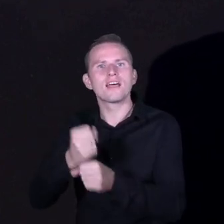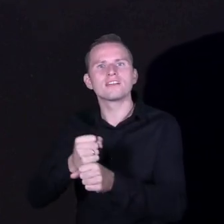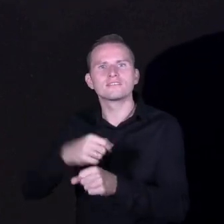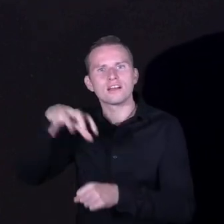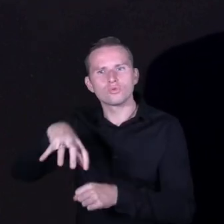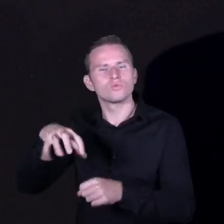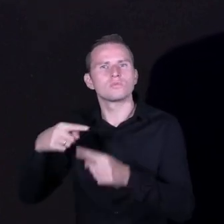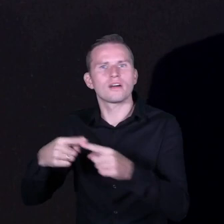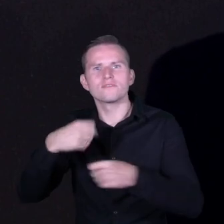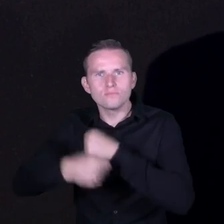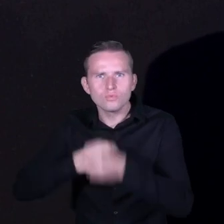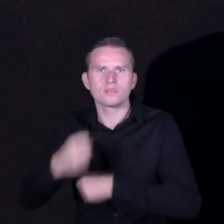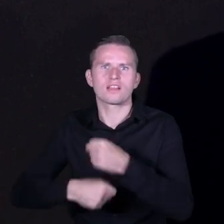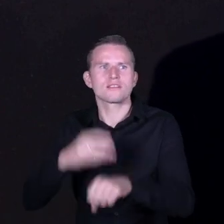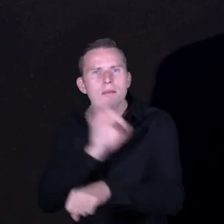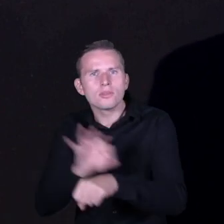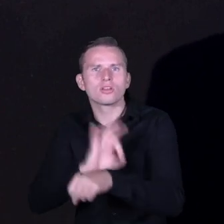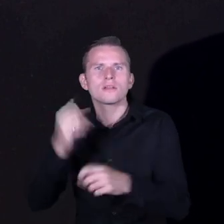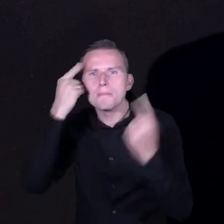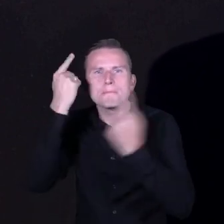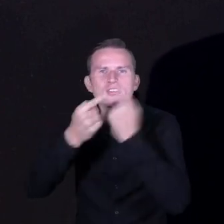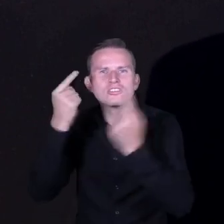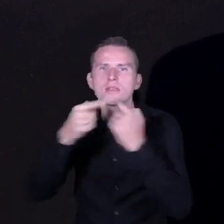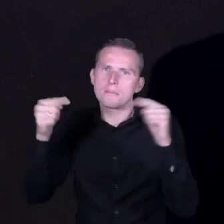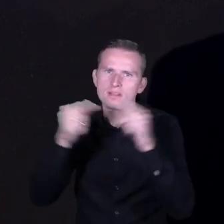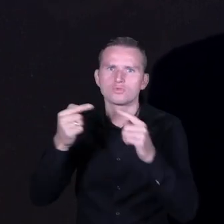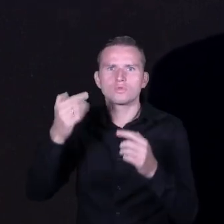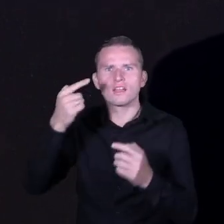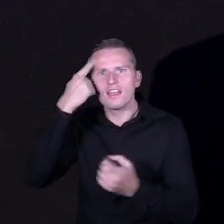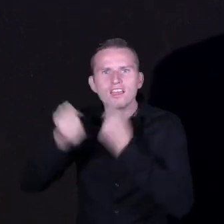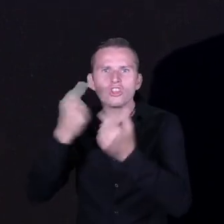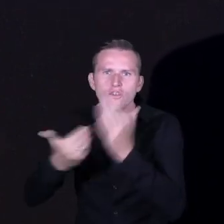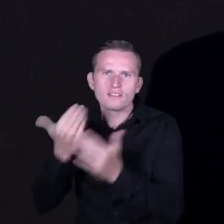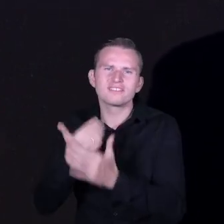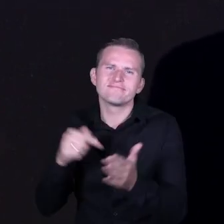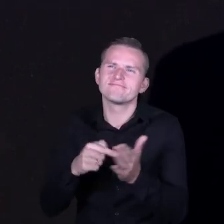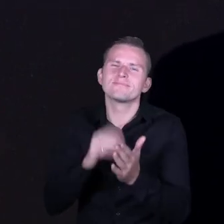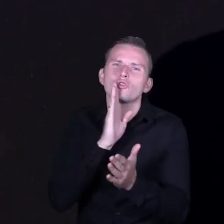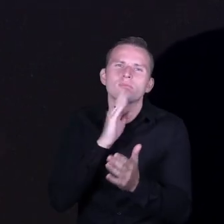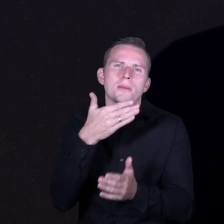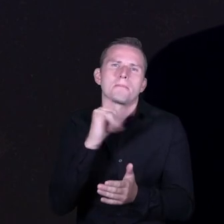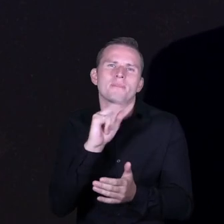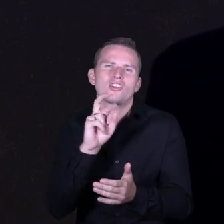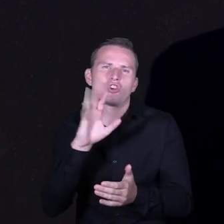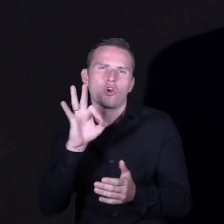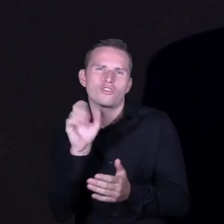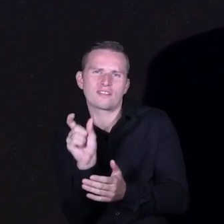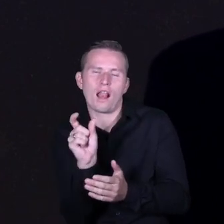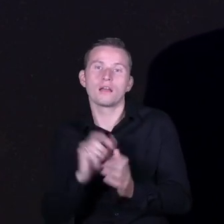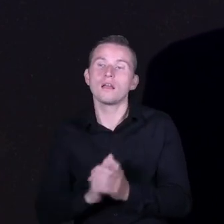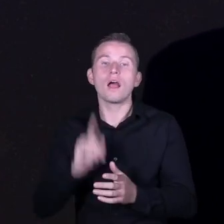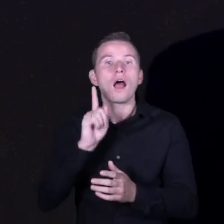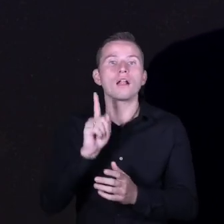projektową i myślenie innowacyjne. To w takiej troszeczkę skali mikro, można powiedzieć. Natomiast widzimy